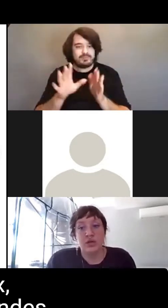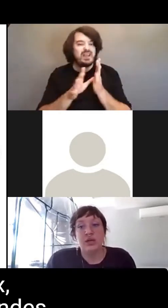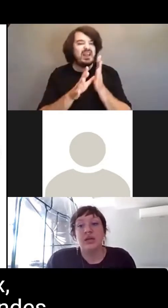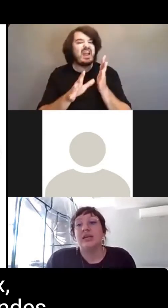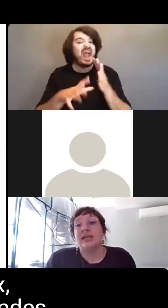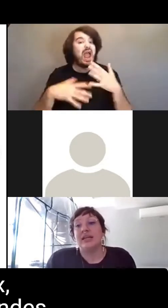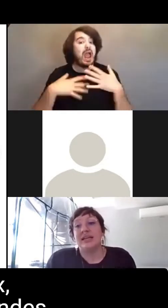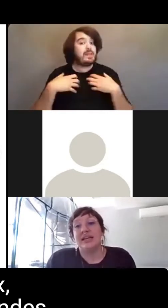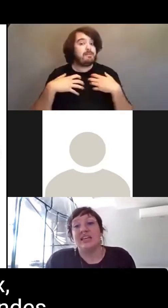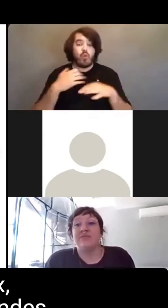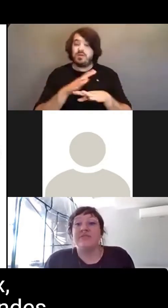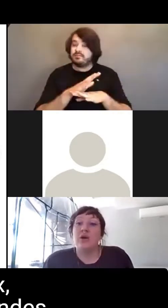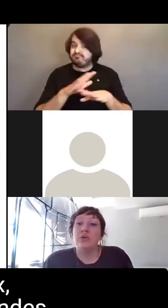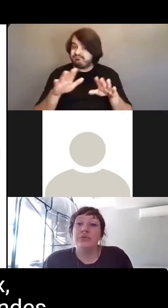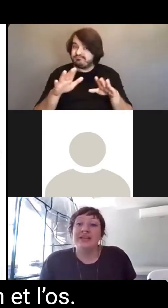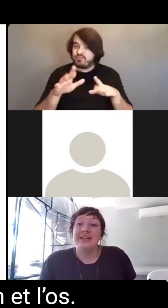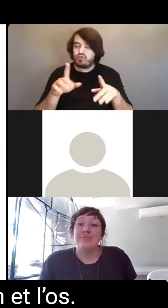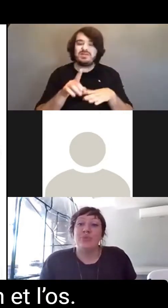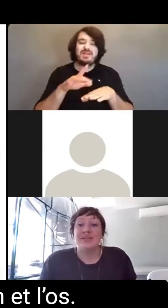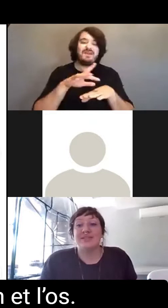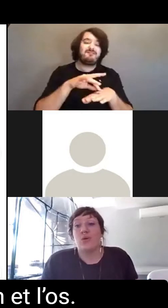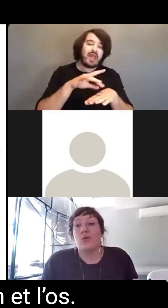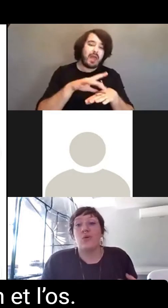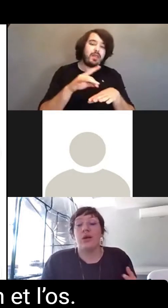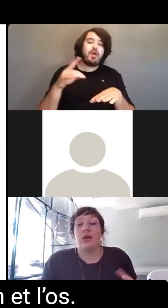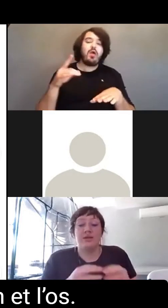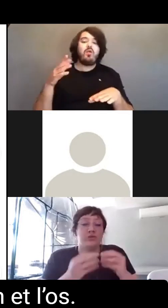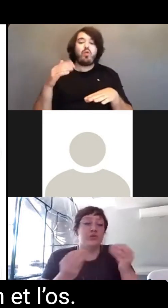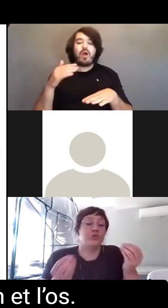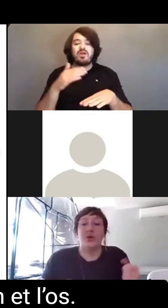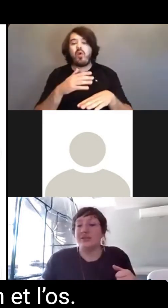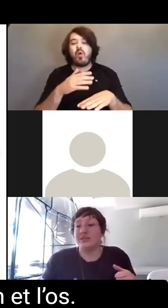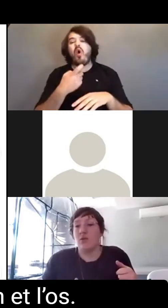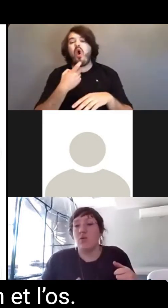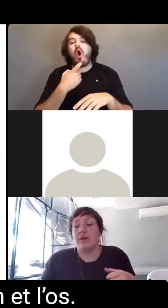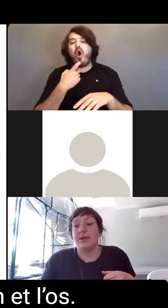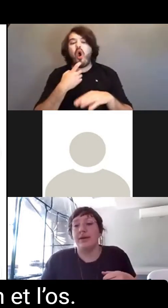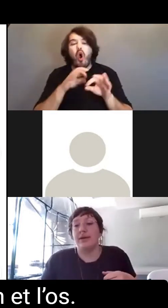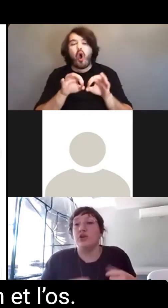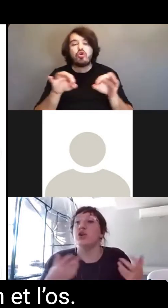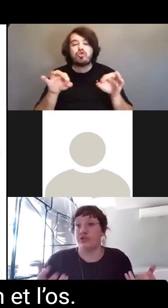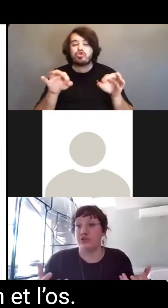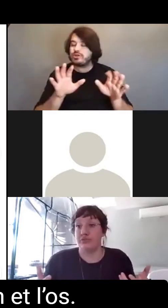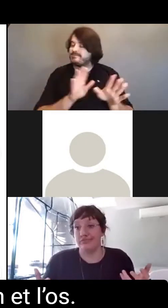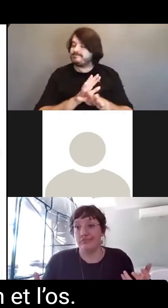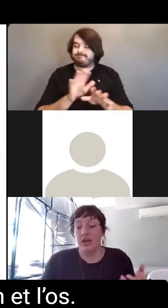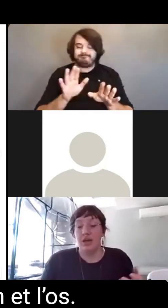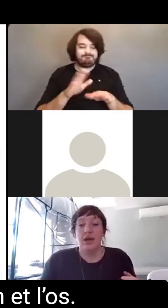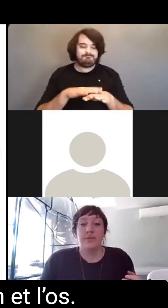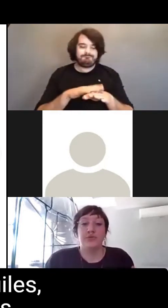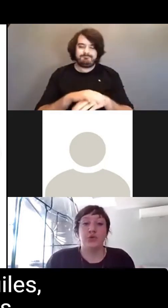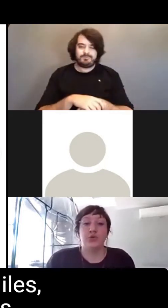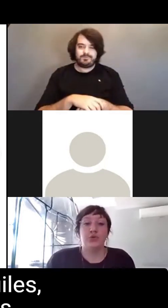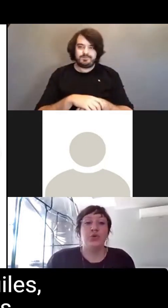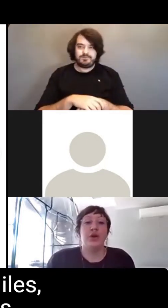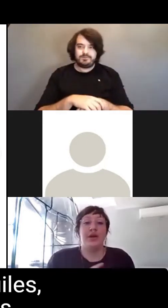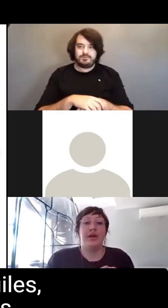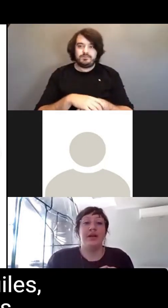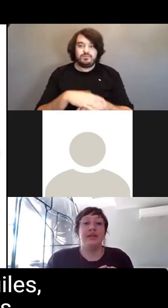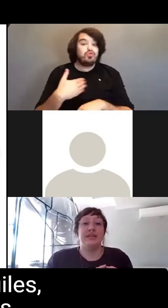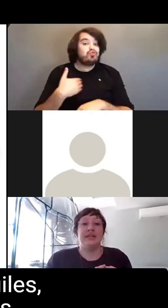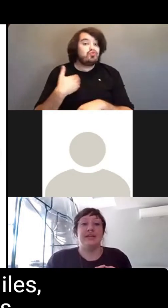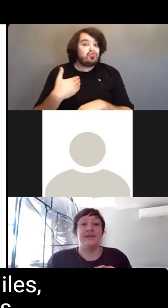d'animaux et les viandes, les poissons, les morceaux de poisson et l'os.